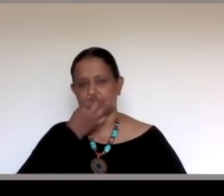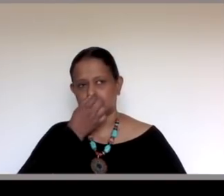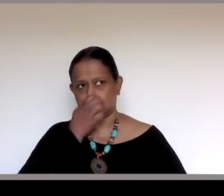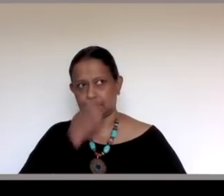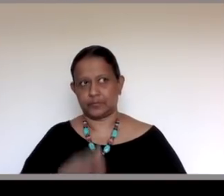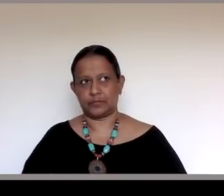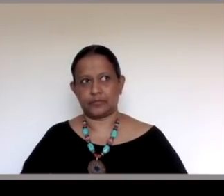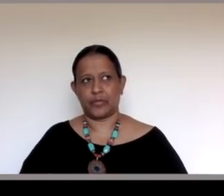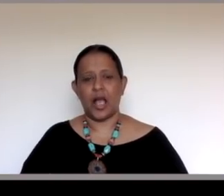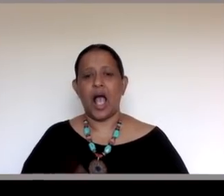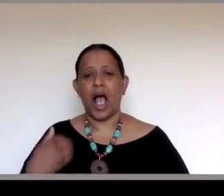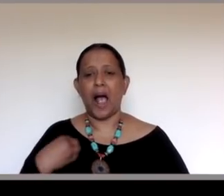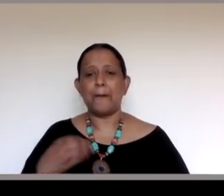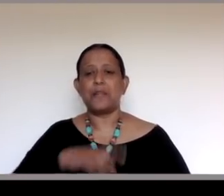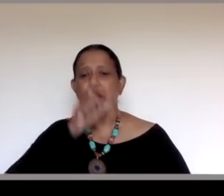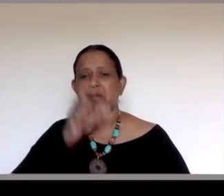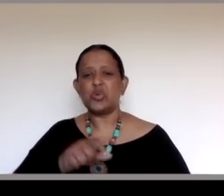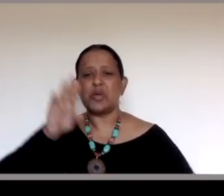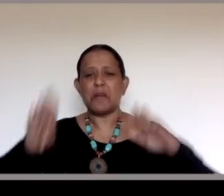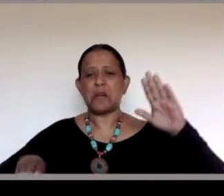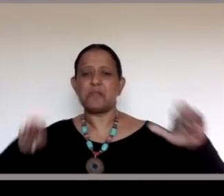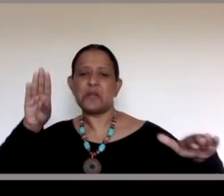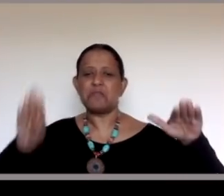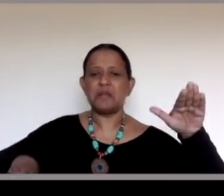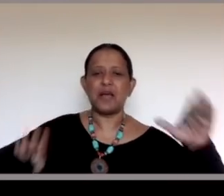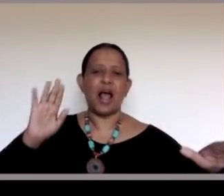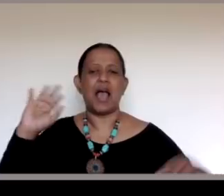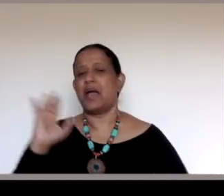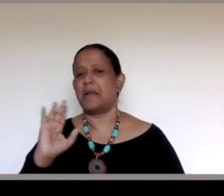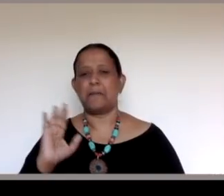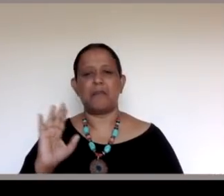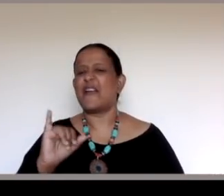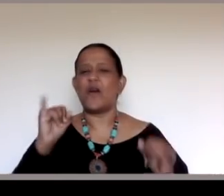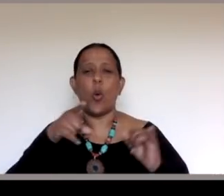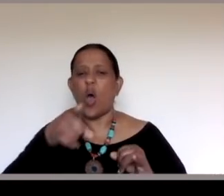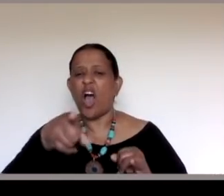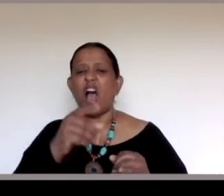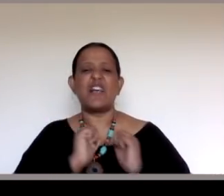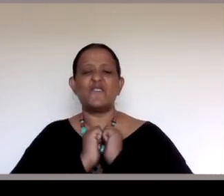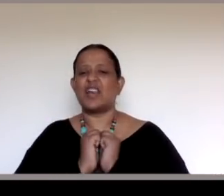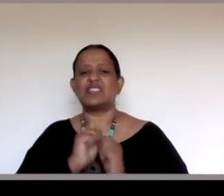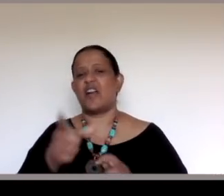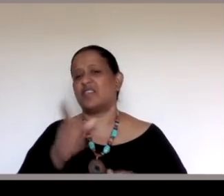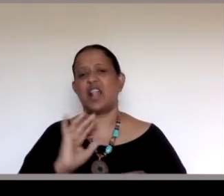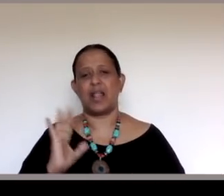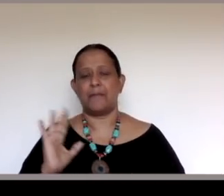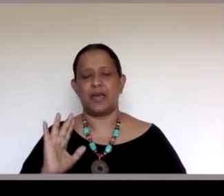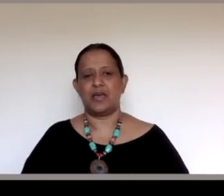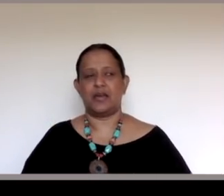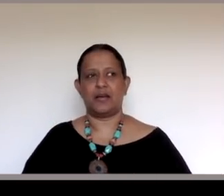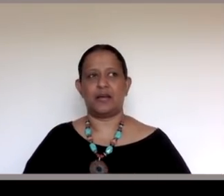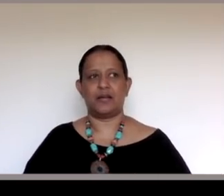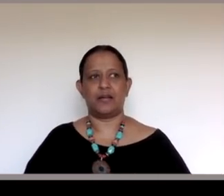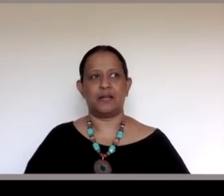சித்தே தியண்டோனே இது மிகவும் அதிகமாக உங்கள் உள்ளத்திலே தெளிவாக இருக்க வேண்டும் சித்தின் திலிந்தோ ஆசீர்வாத